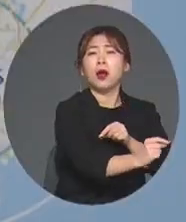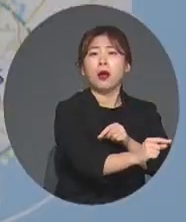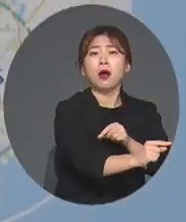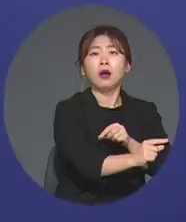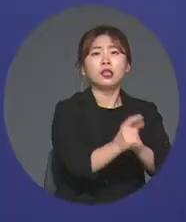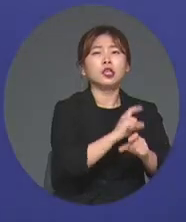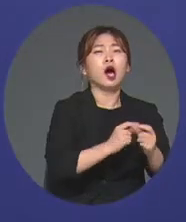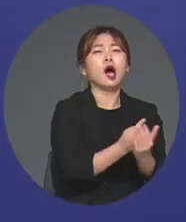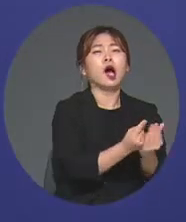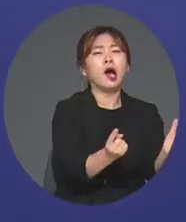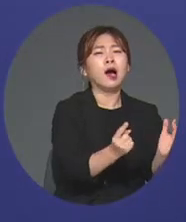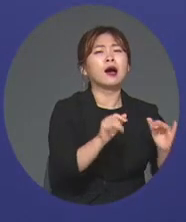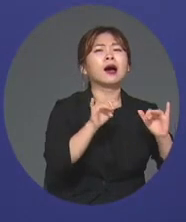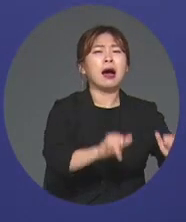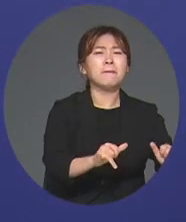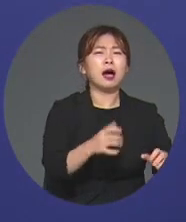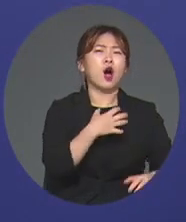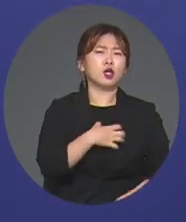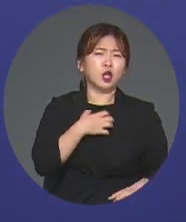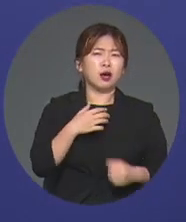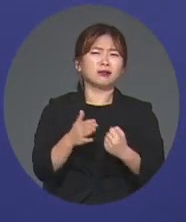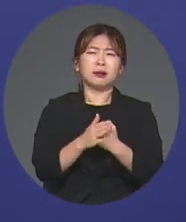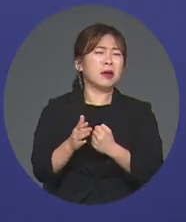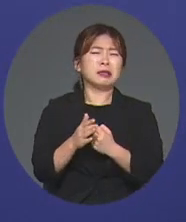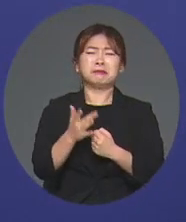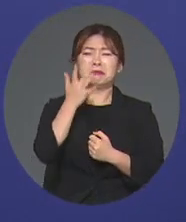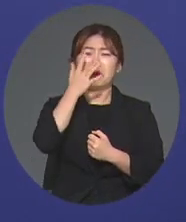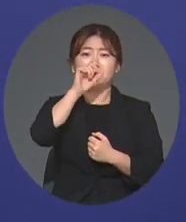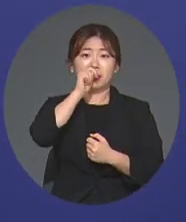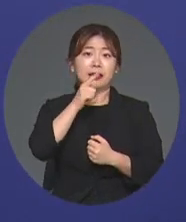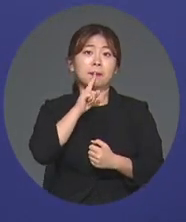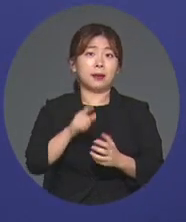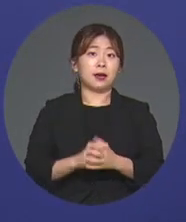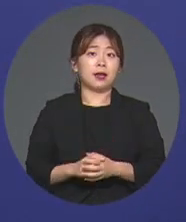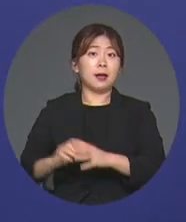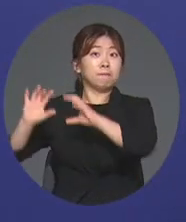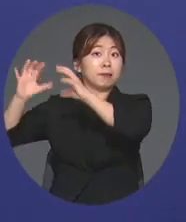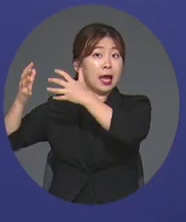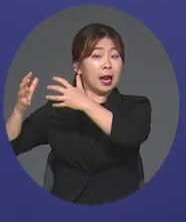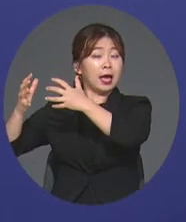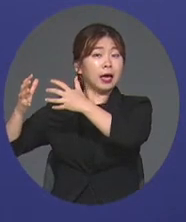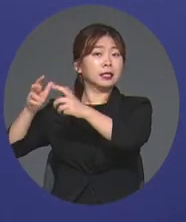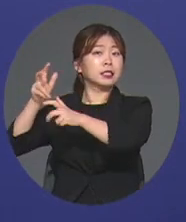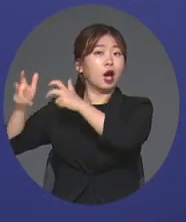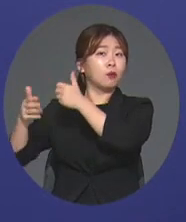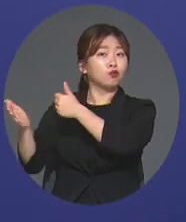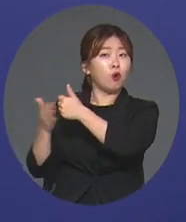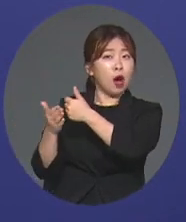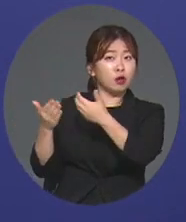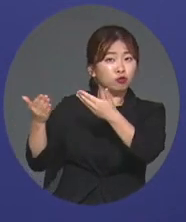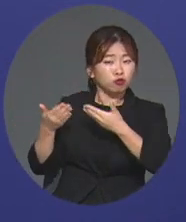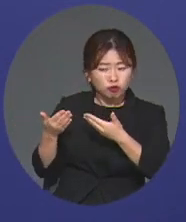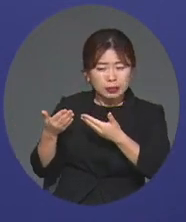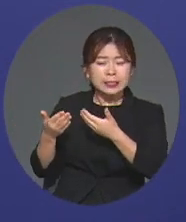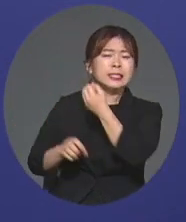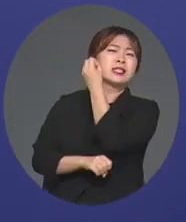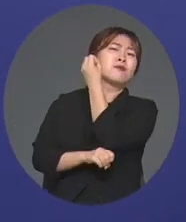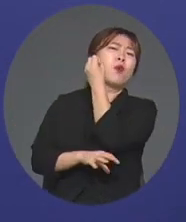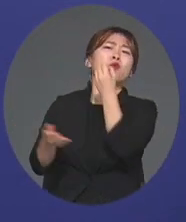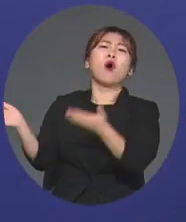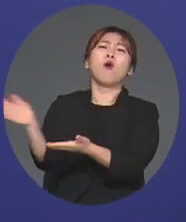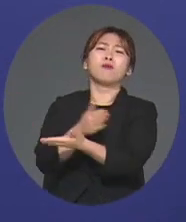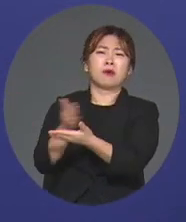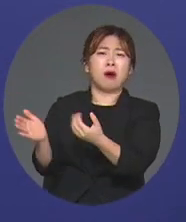꼽았습니다. 국가 차원의 초광역 협력 사업의 미비로 특별연합의 주요 목적인 수도권에 대한